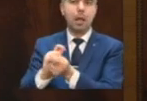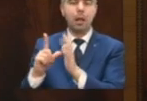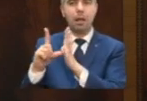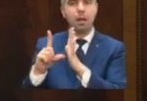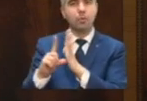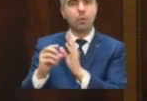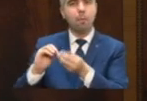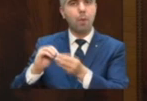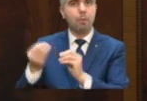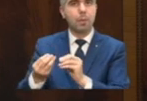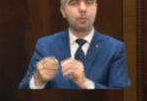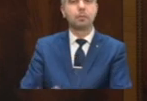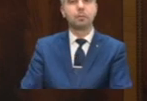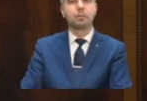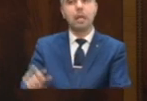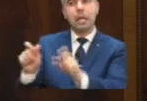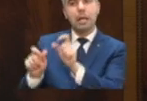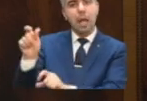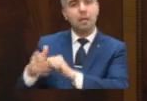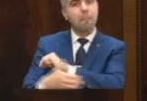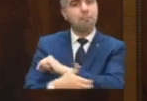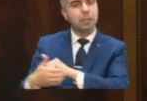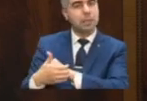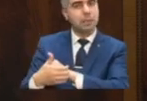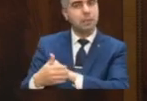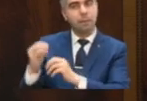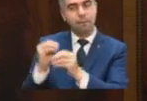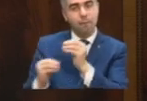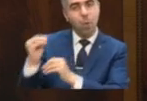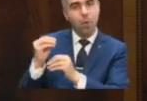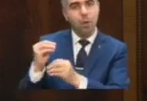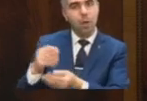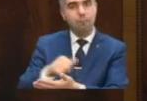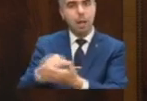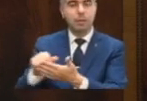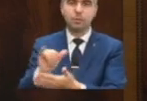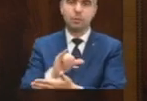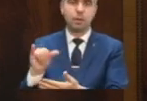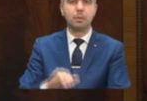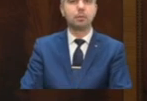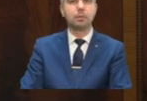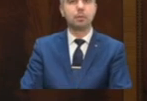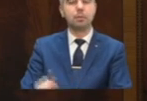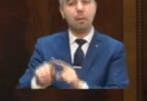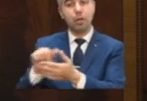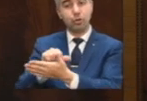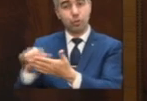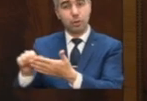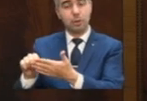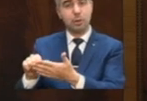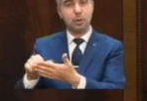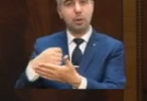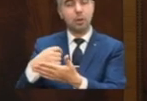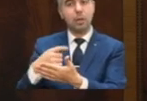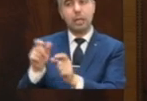المشاكل، لأن احنا بغينا نخفوا على هذه الطبقات وليس أن نزيدها ثقلا. بالنسبة لاقتناء السكن الاجتماعي بالنسبة